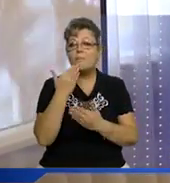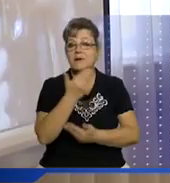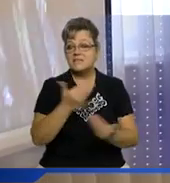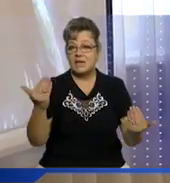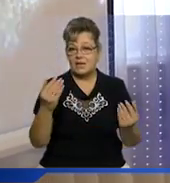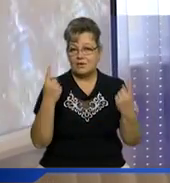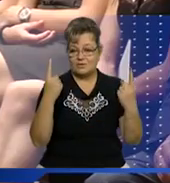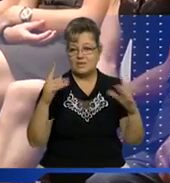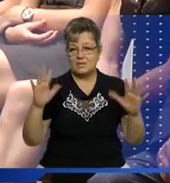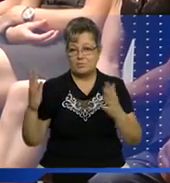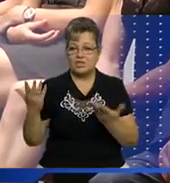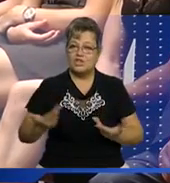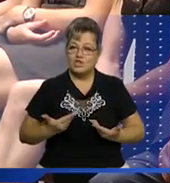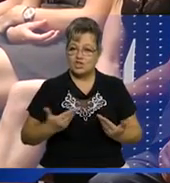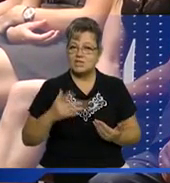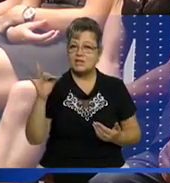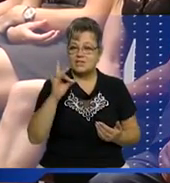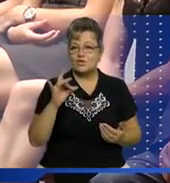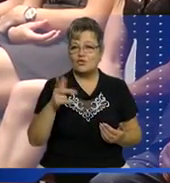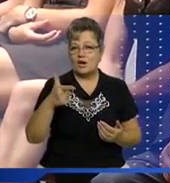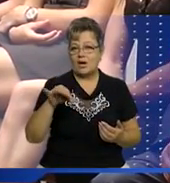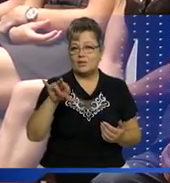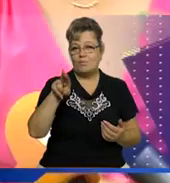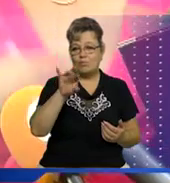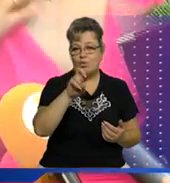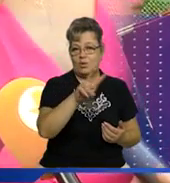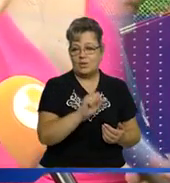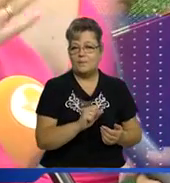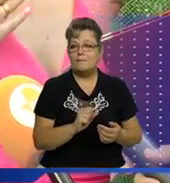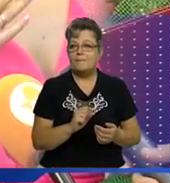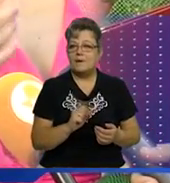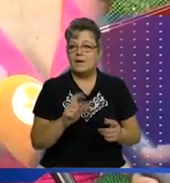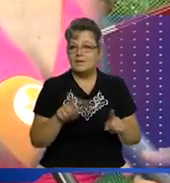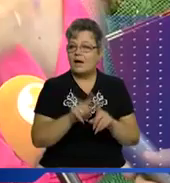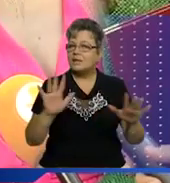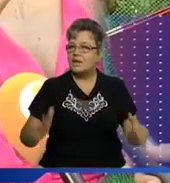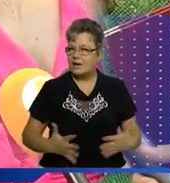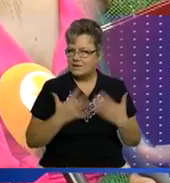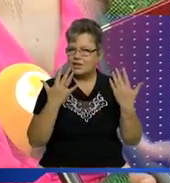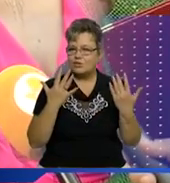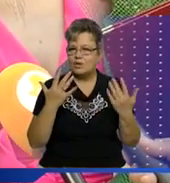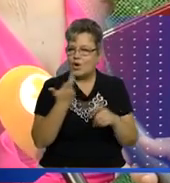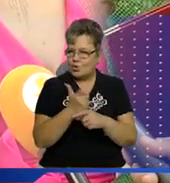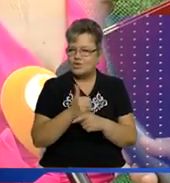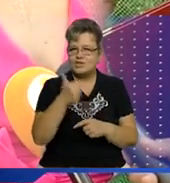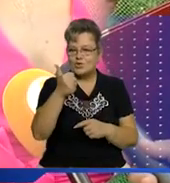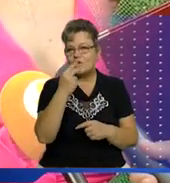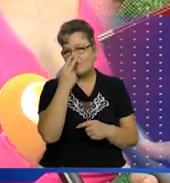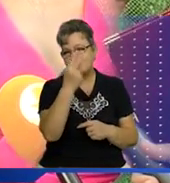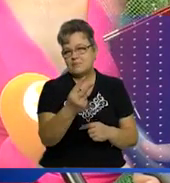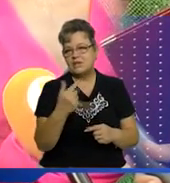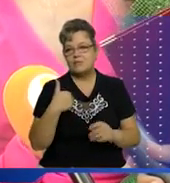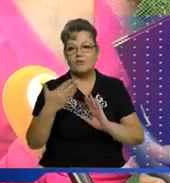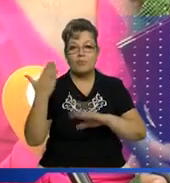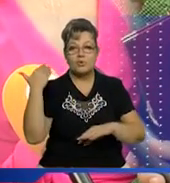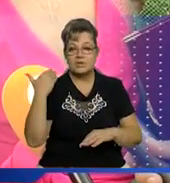последних знаковых событиях из жизни донского гандбола. Как бы нахлынуло, так да. Наоборот, это сейчас здорово посмотреть, если мы в